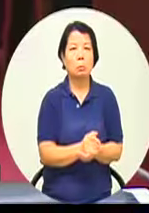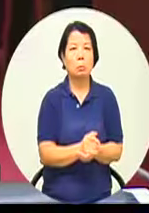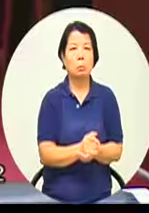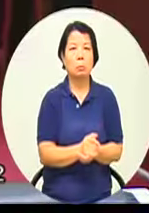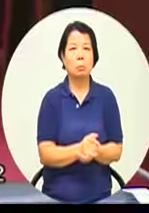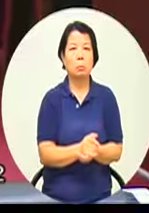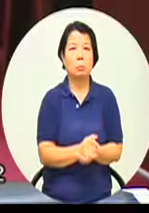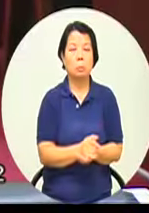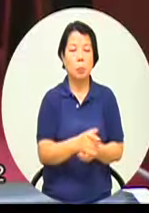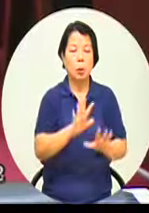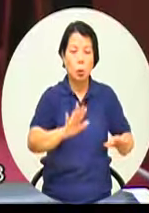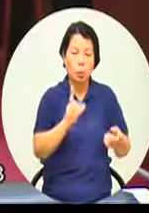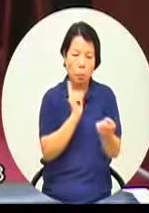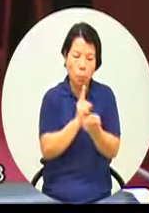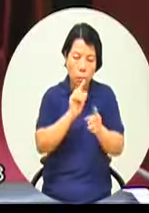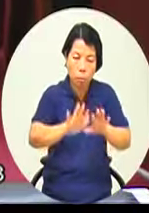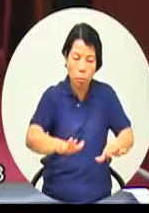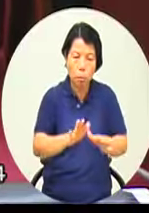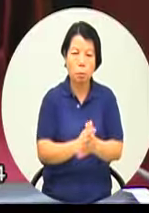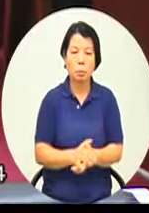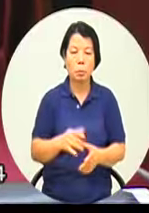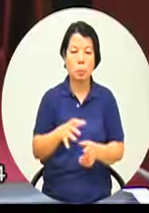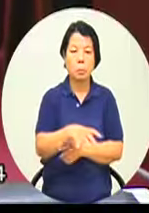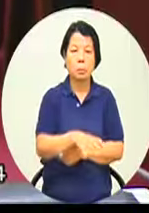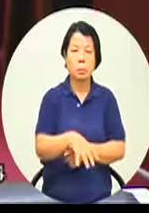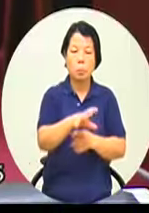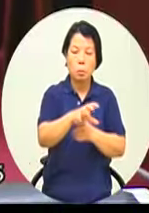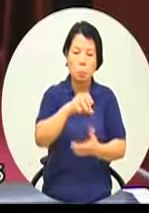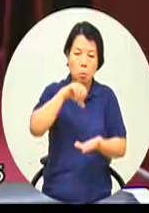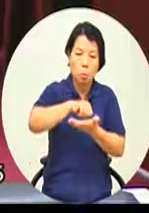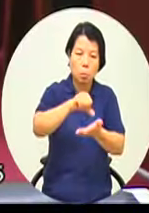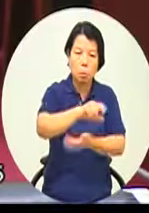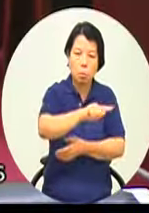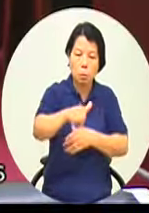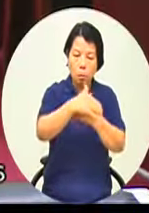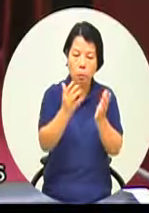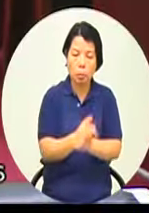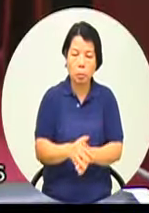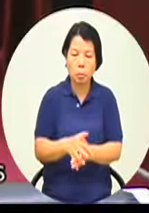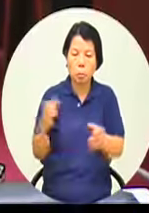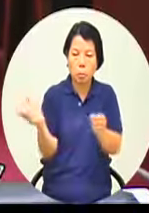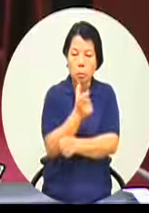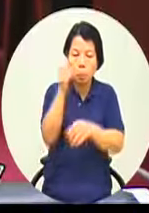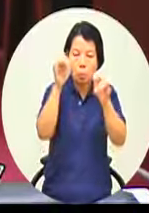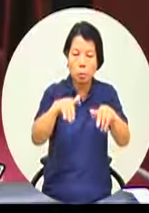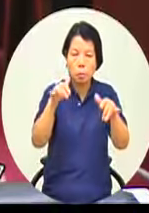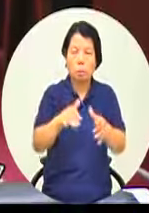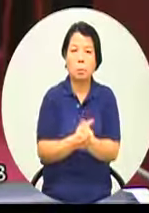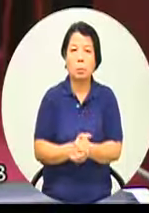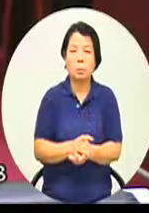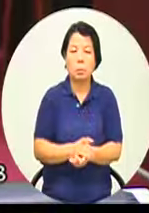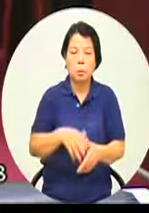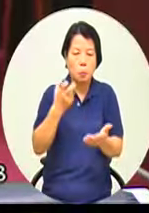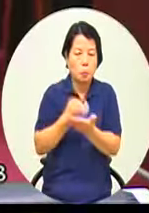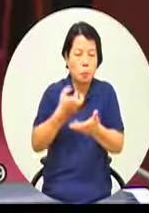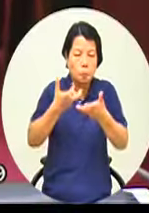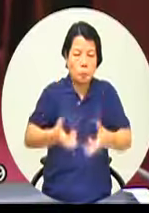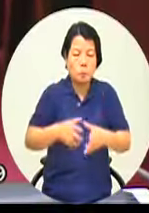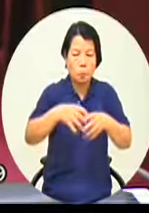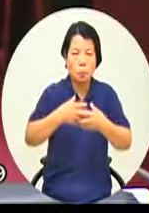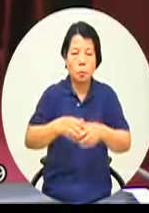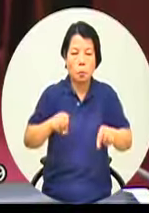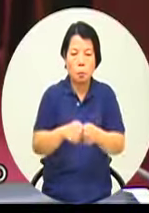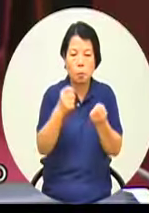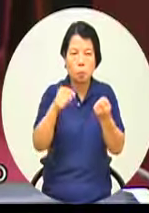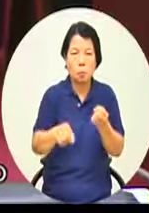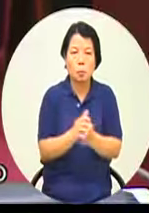长，面对今天我们的农产品面对天然灾害的一波又一波更严重的损失，我们的